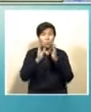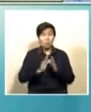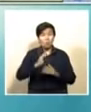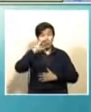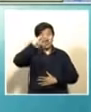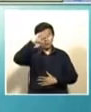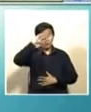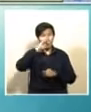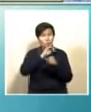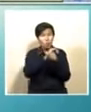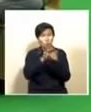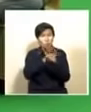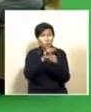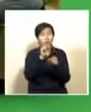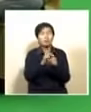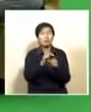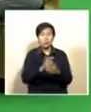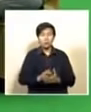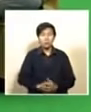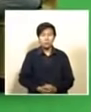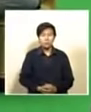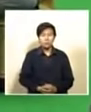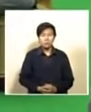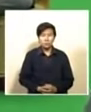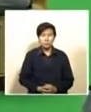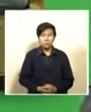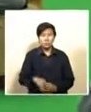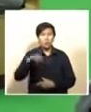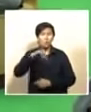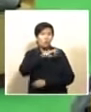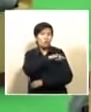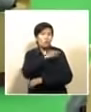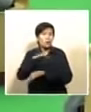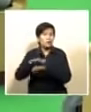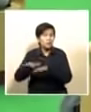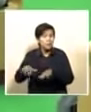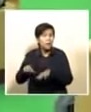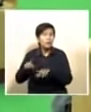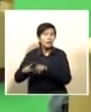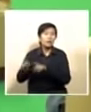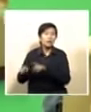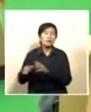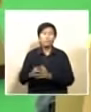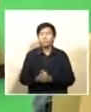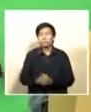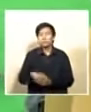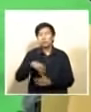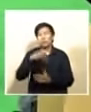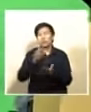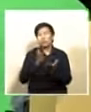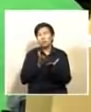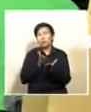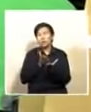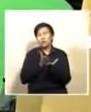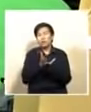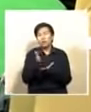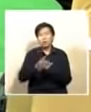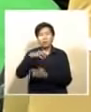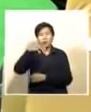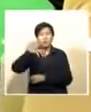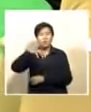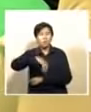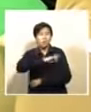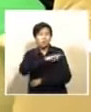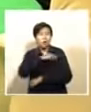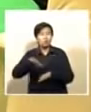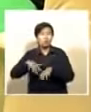านี้ครับอันนี้ก็เป็นภาพรวมในการเตรียมในการจัดสรรของที่ได้รับบริจาคเชิญต่อนะครับย